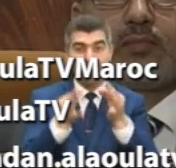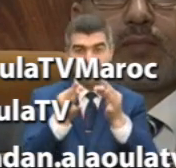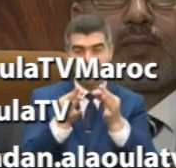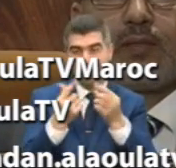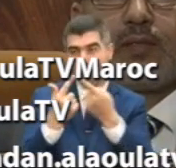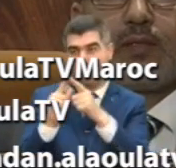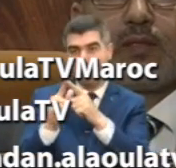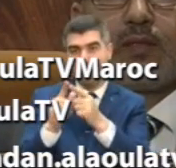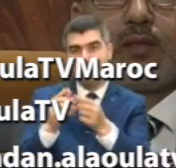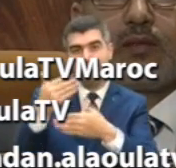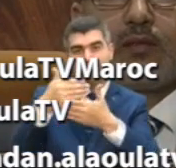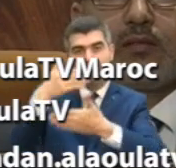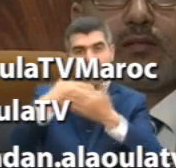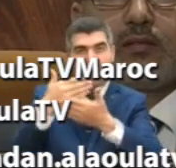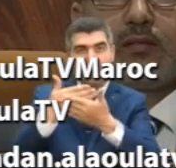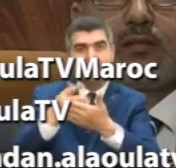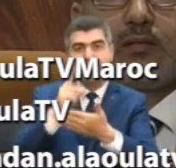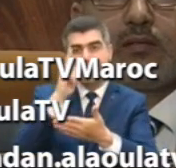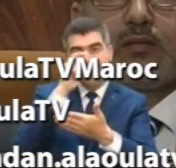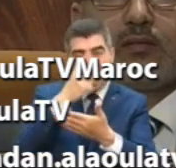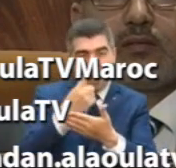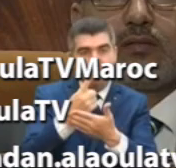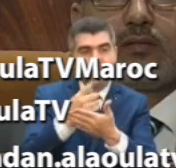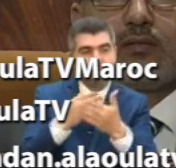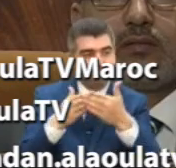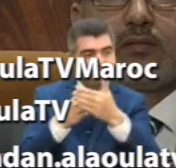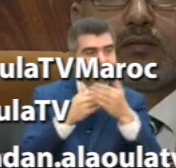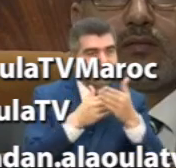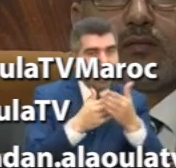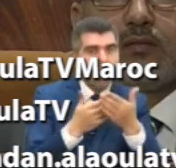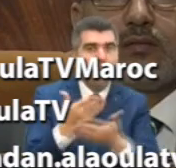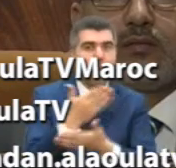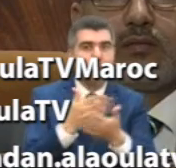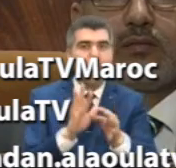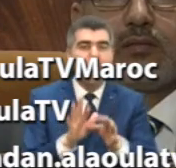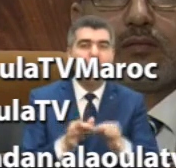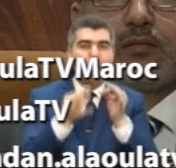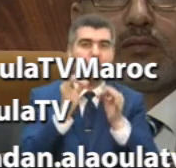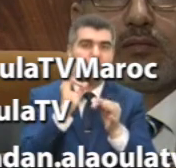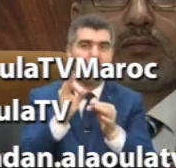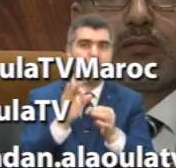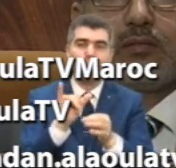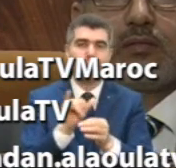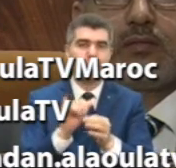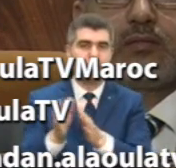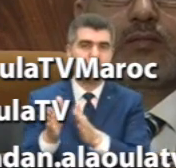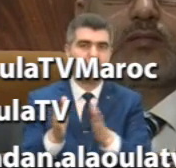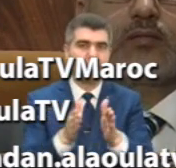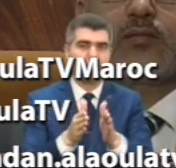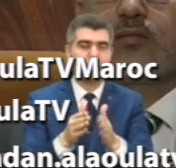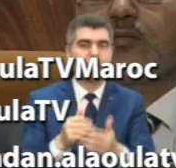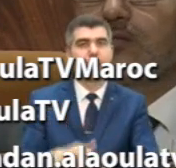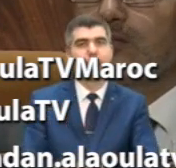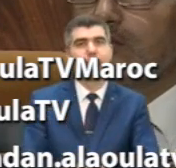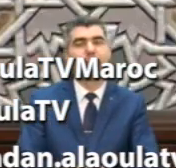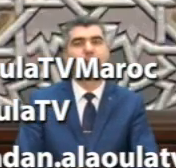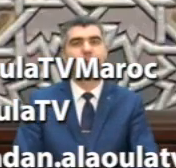مجموعة العمران وعن الإكراهات التي حالت دون تحقيق الأهداف المسطرة. شكرا السيد الوزير.